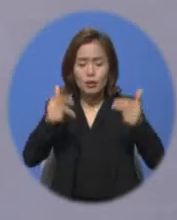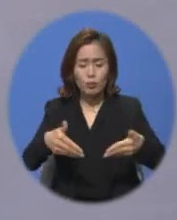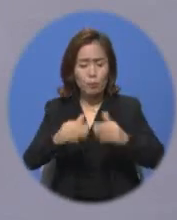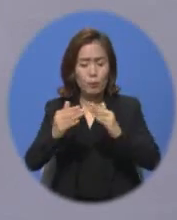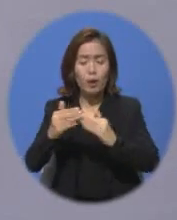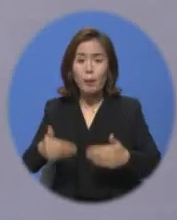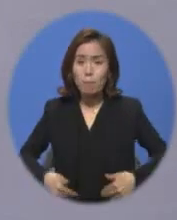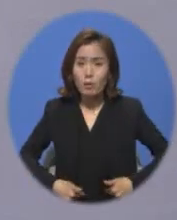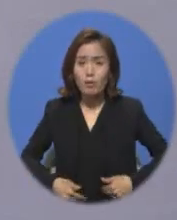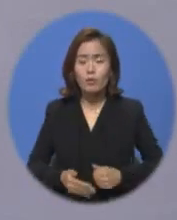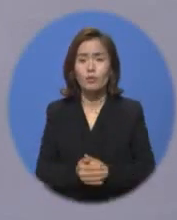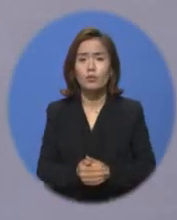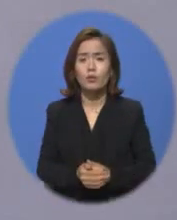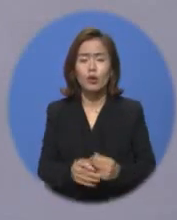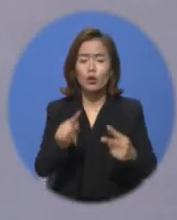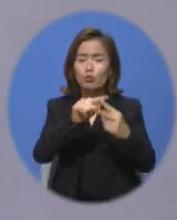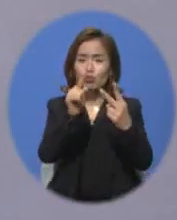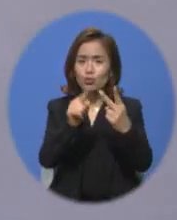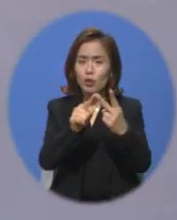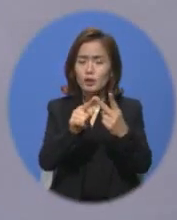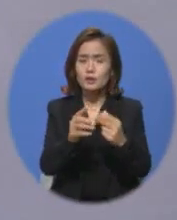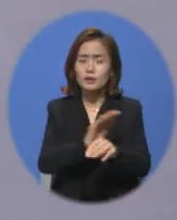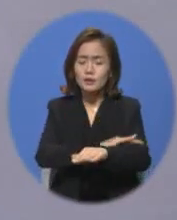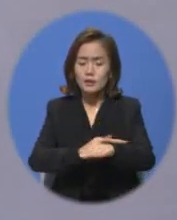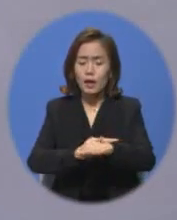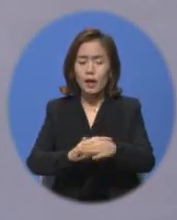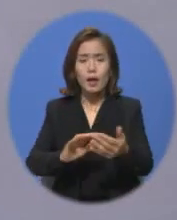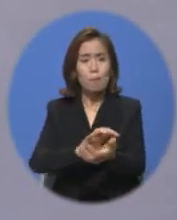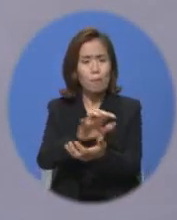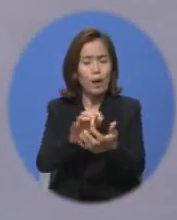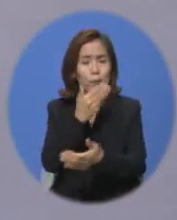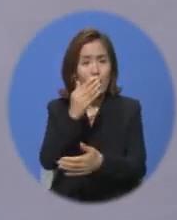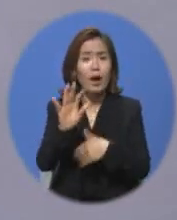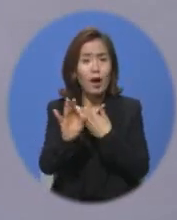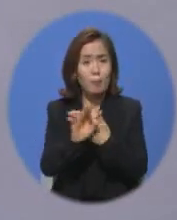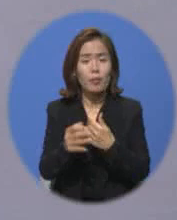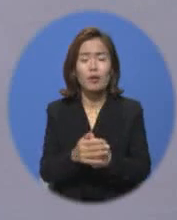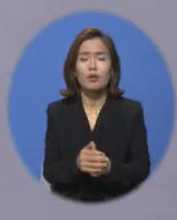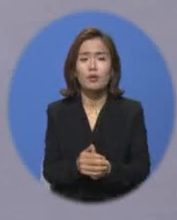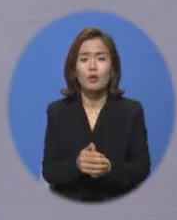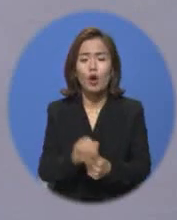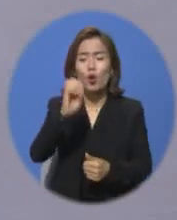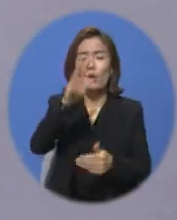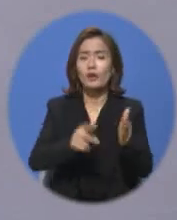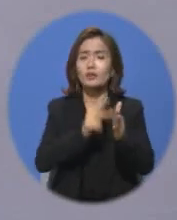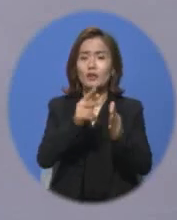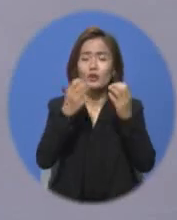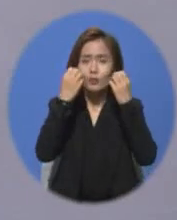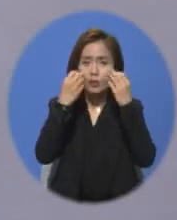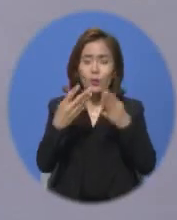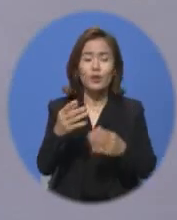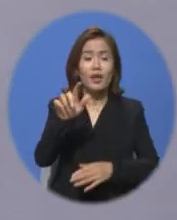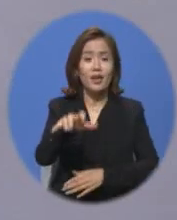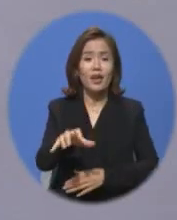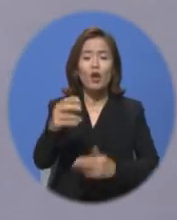입주해야합니다. 이두가지를잘조화시킨다면 광주역은광주북구발전의새롭고중요한촉매제가될것입니다